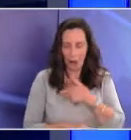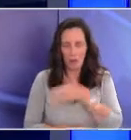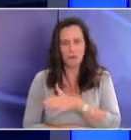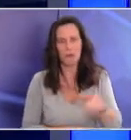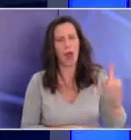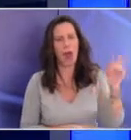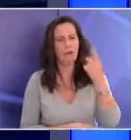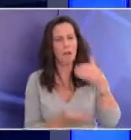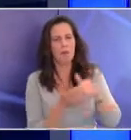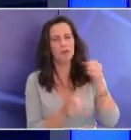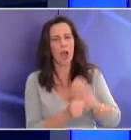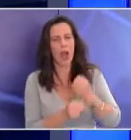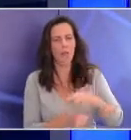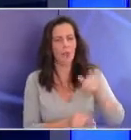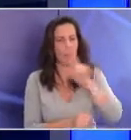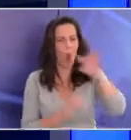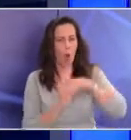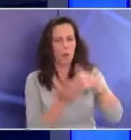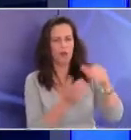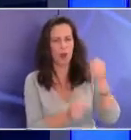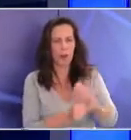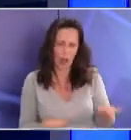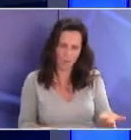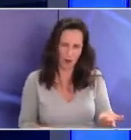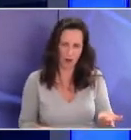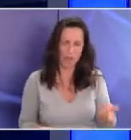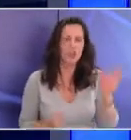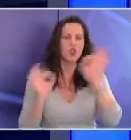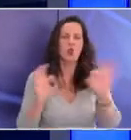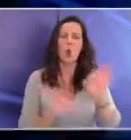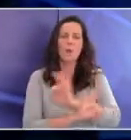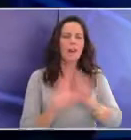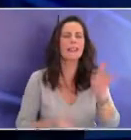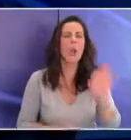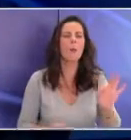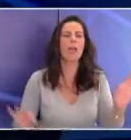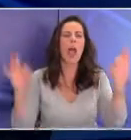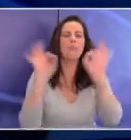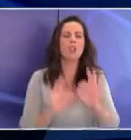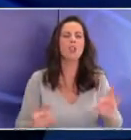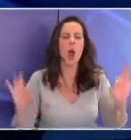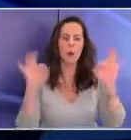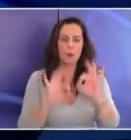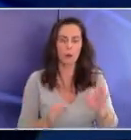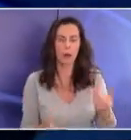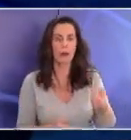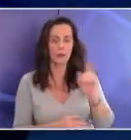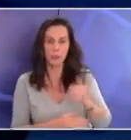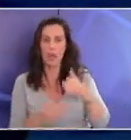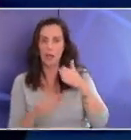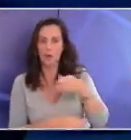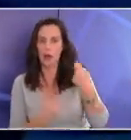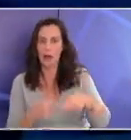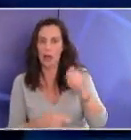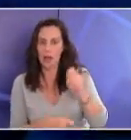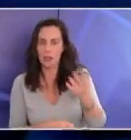ברור, איזה שאלה. הבנק לא נפגע. ברור. הבנק לא נפגע. ברור. הכנסות נמשכות, יכול להיות... כלומר, לפנות אל חברי הכנסת, אל חברי הכנסת